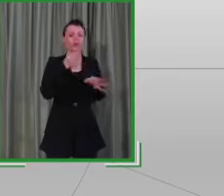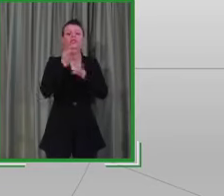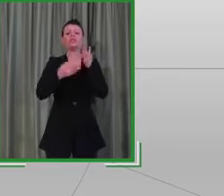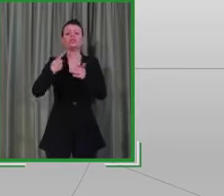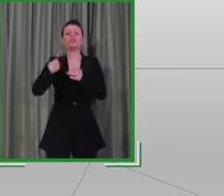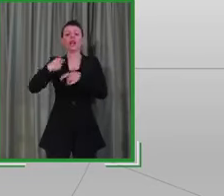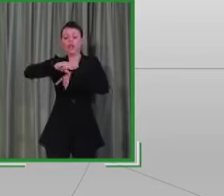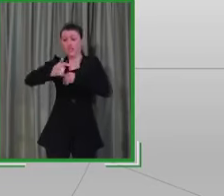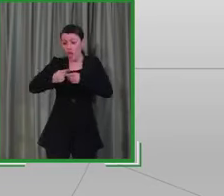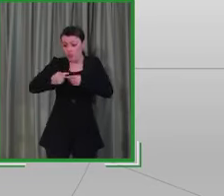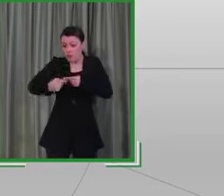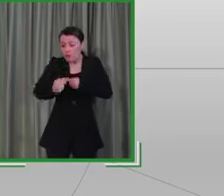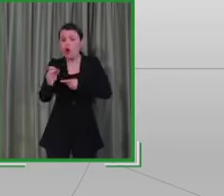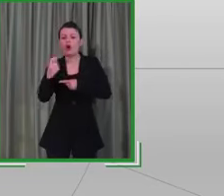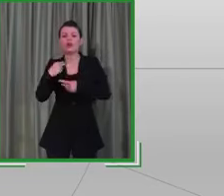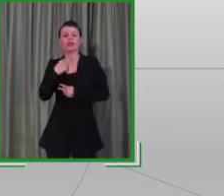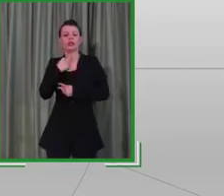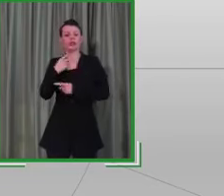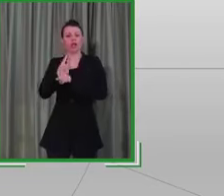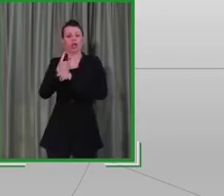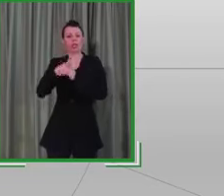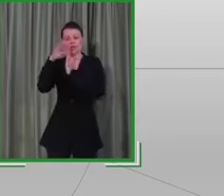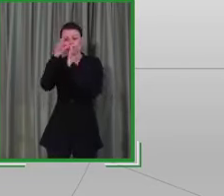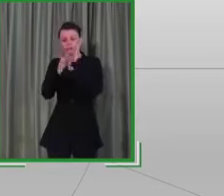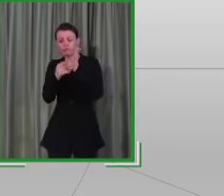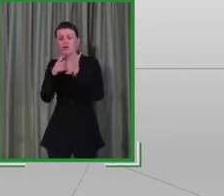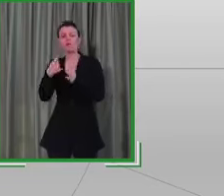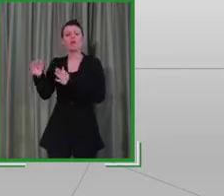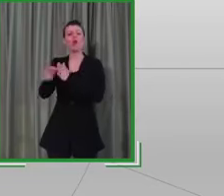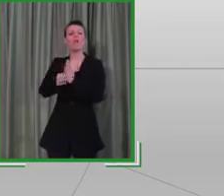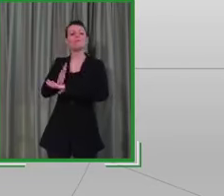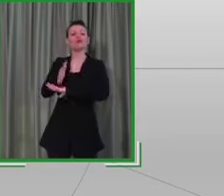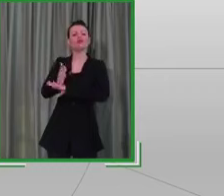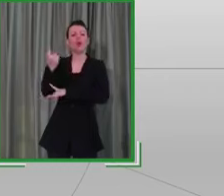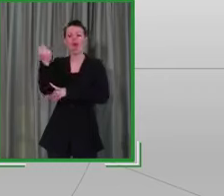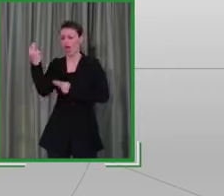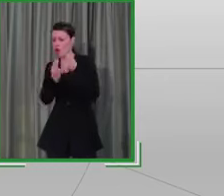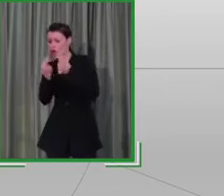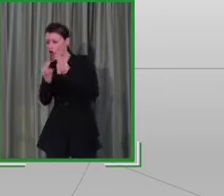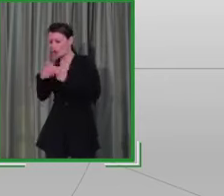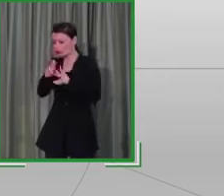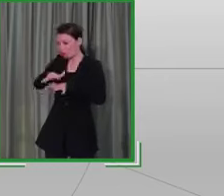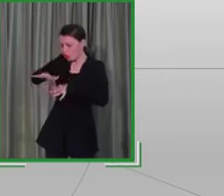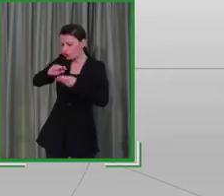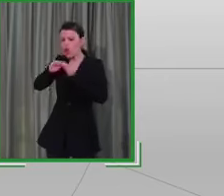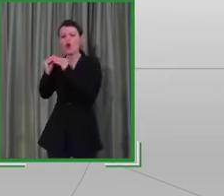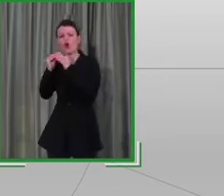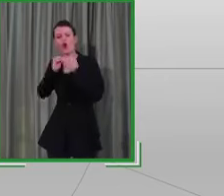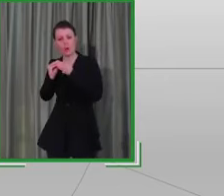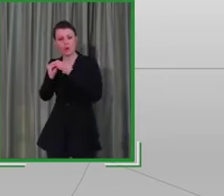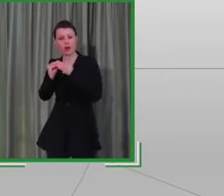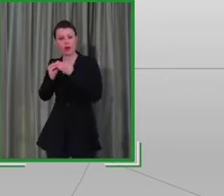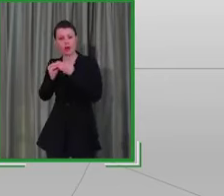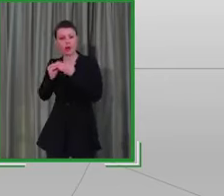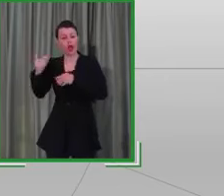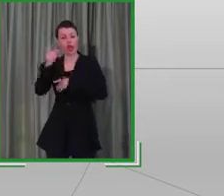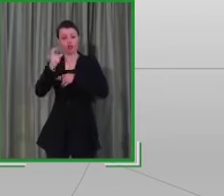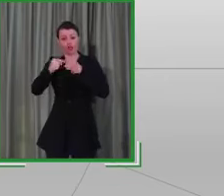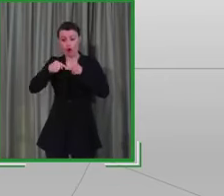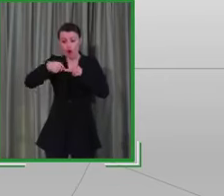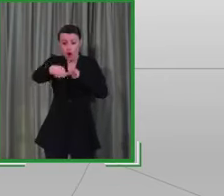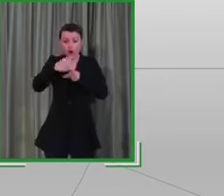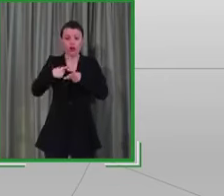definizione di quelle che sono le misure economiche e sociali che annunceremo nei prossimi giorni che saranno